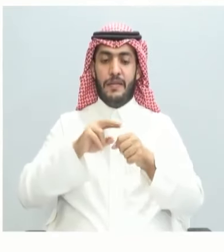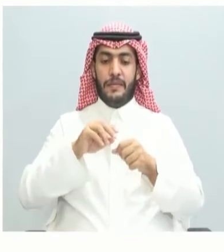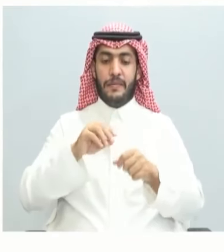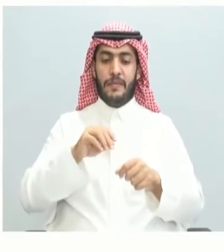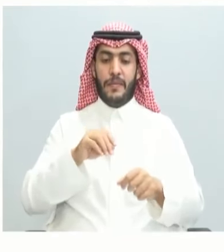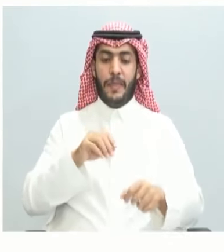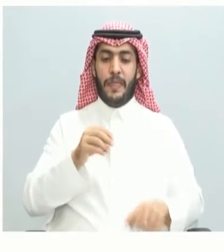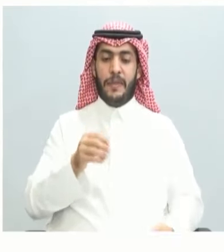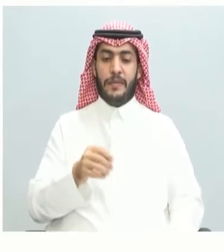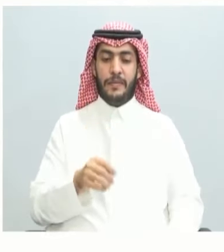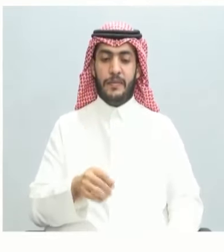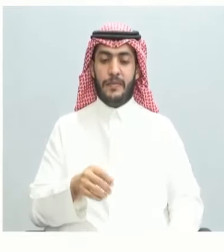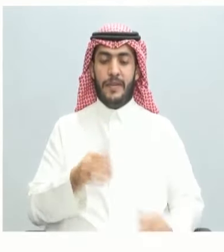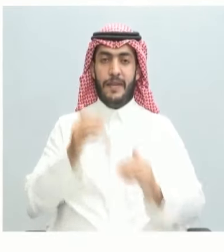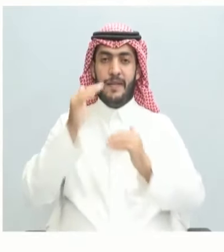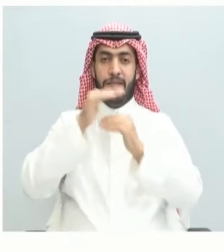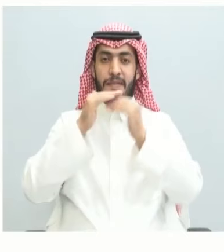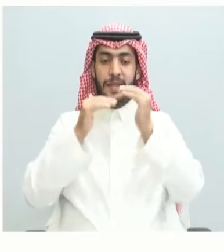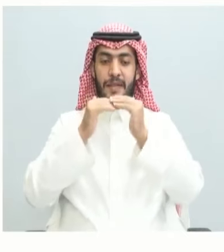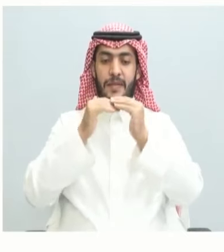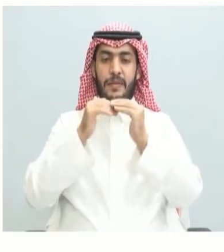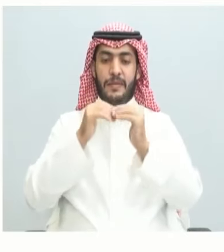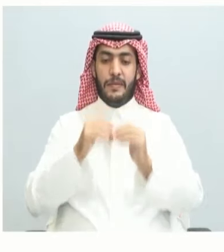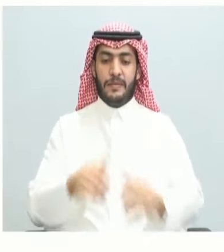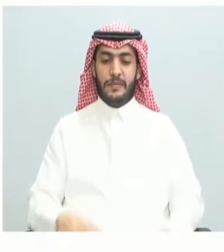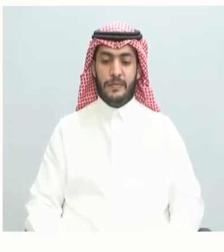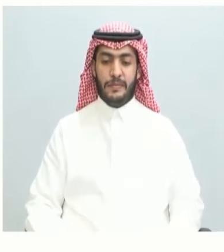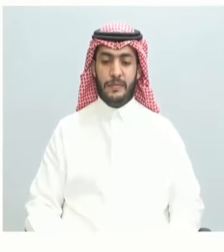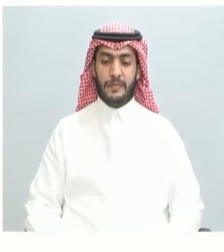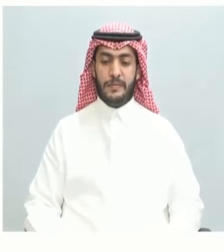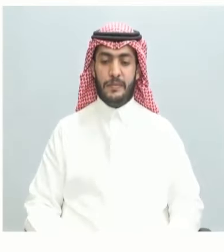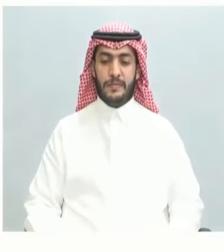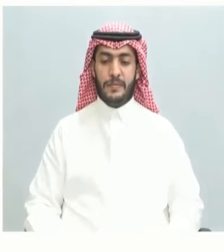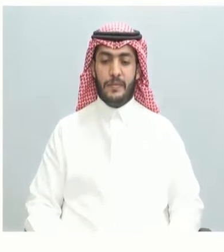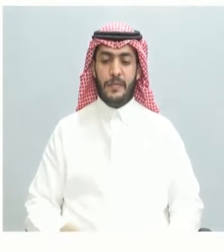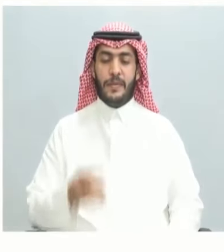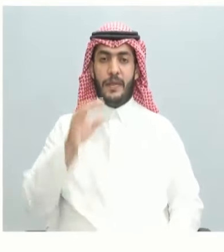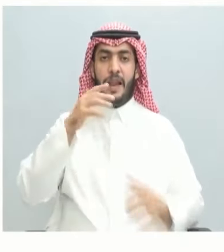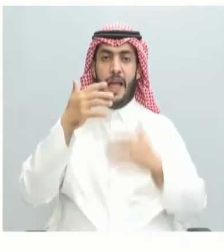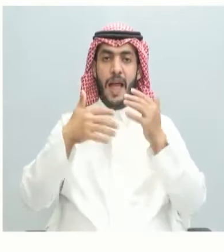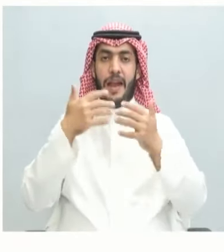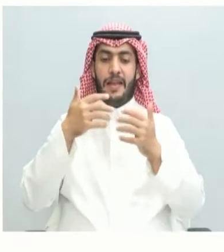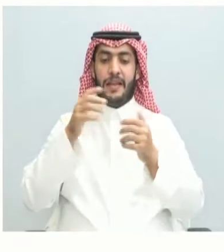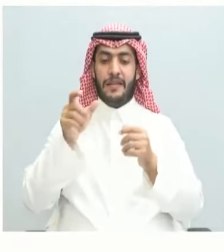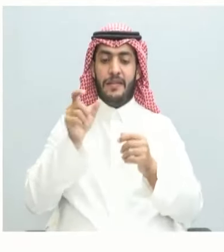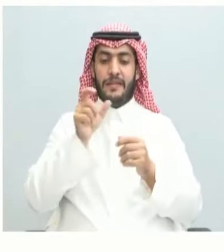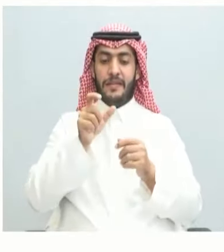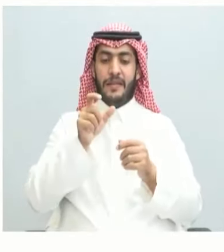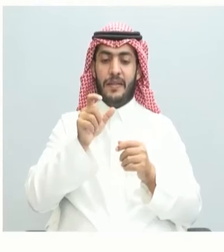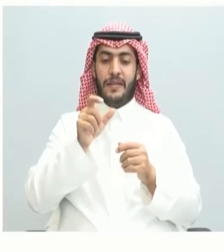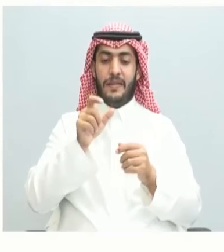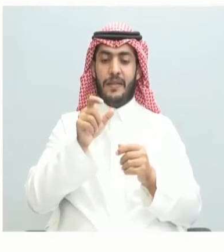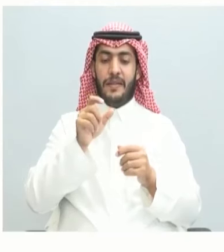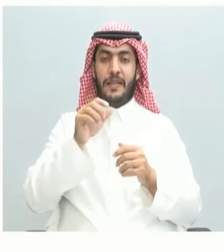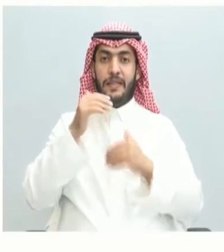ونقوم باضافه او تركيبها الى المقطع البرمجي بهذه الطريقه ثم نذهب الى فئات الحركه ونختار تحرك